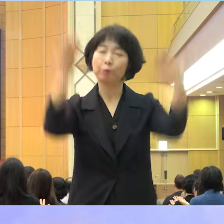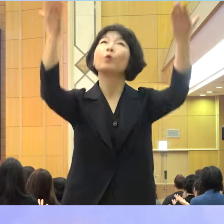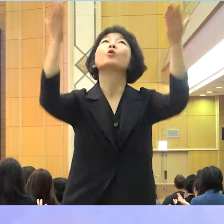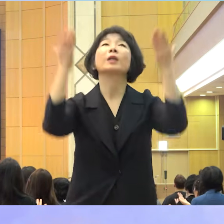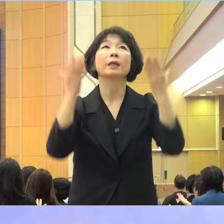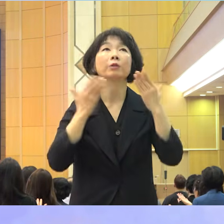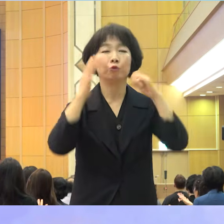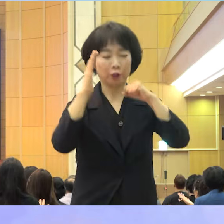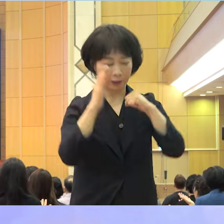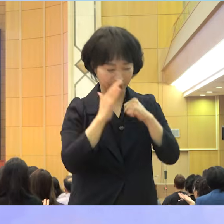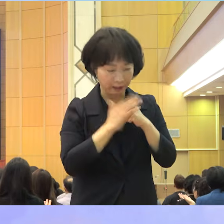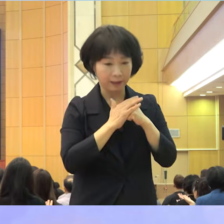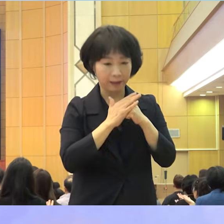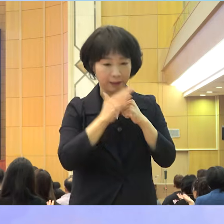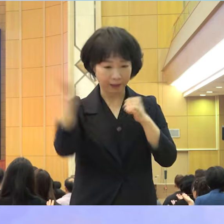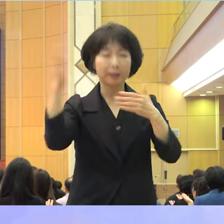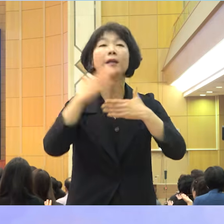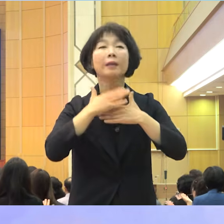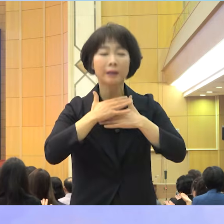하나님 축복해